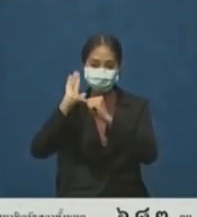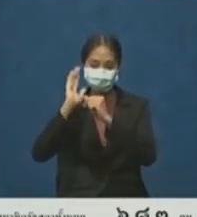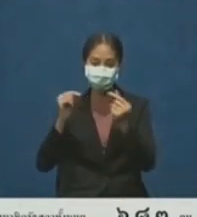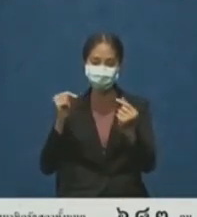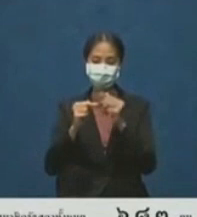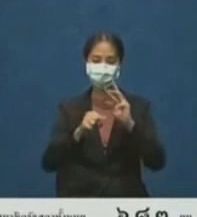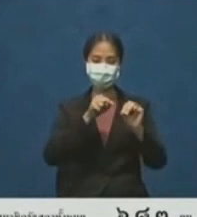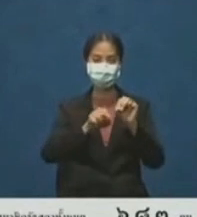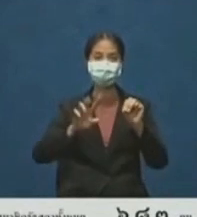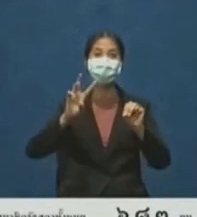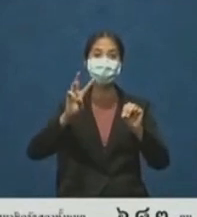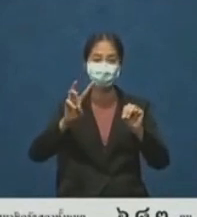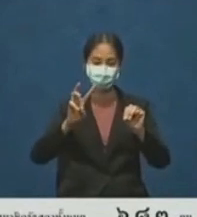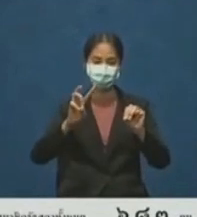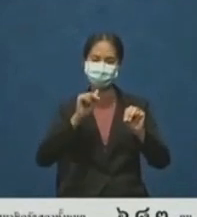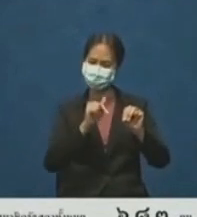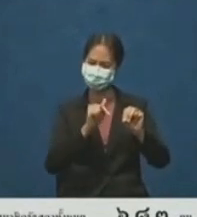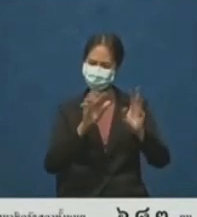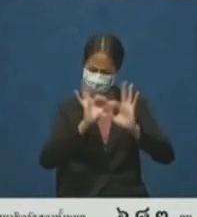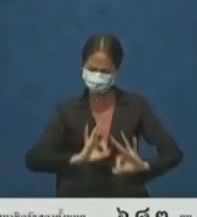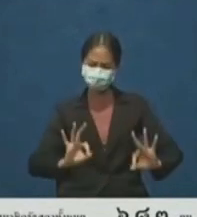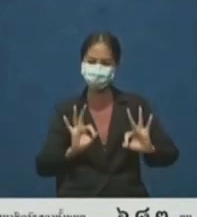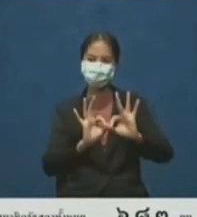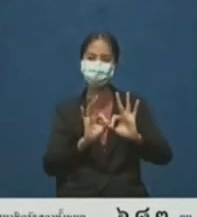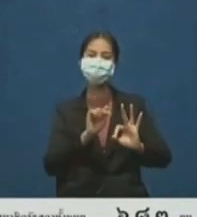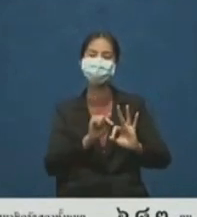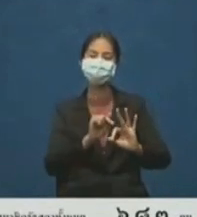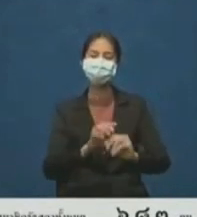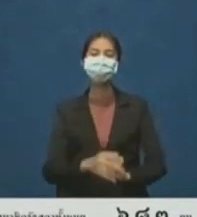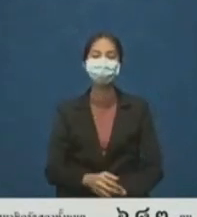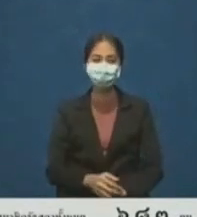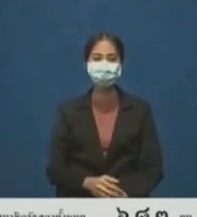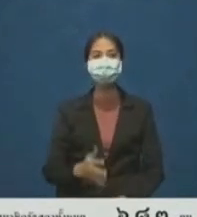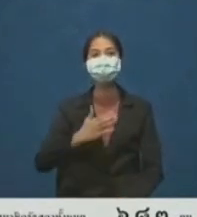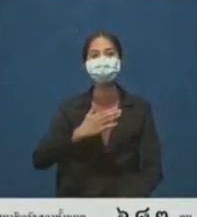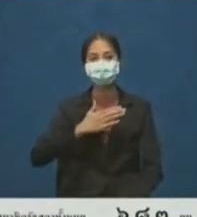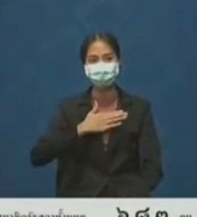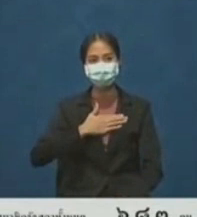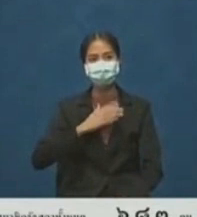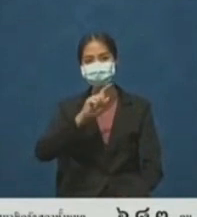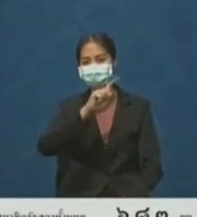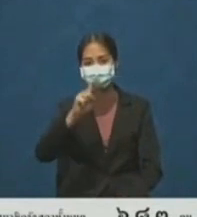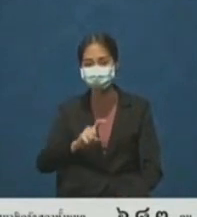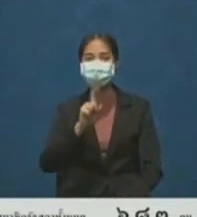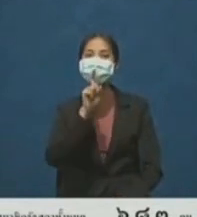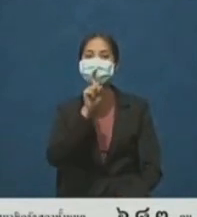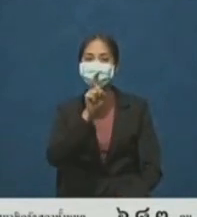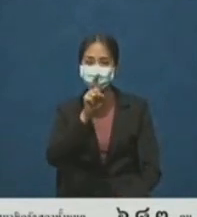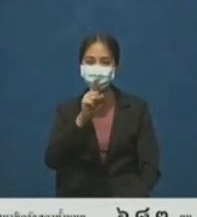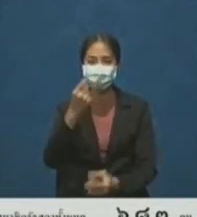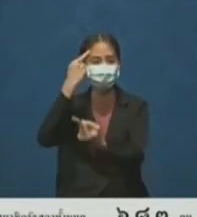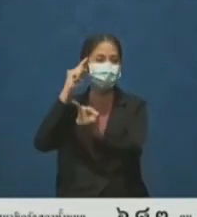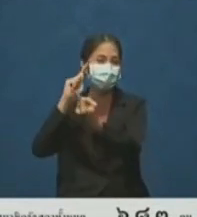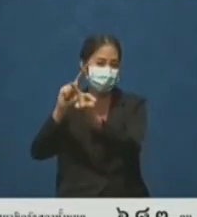ขออภิปรายมาตรา6นะครับซึ่งเป็นหัวใจใหญ่ของพ.ร.บ.ฉบับนี้นะครับผมก็ขอตั้งคำถาม